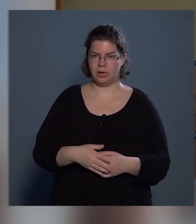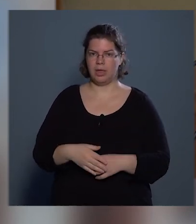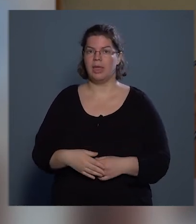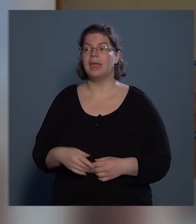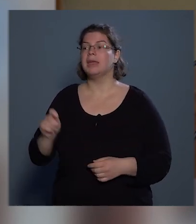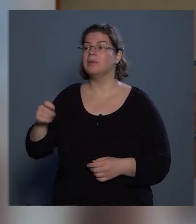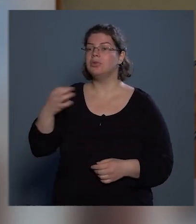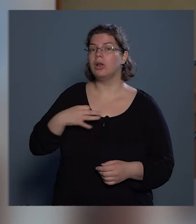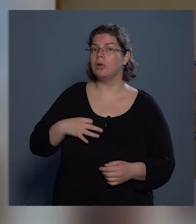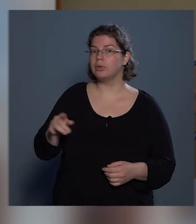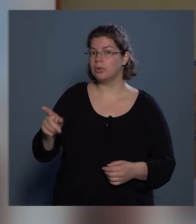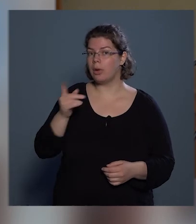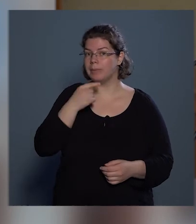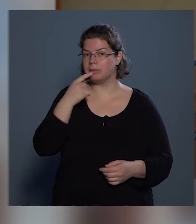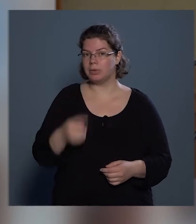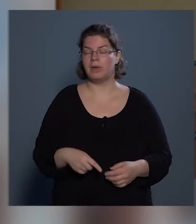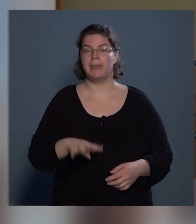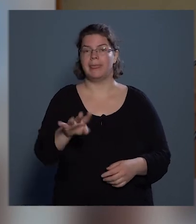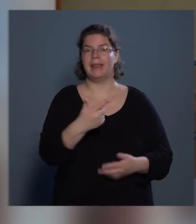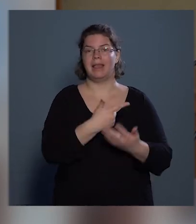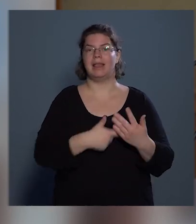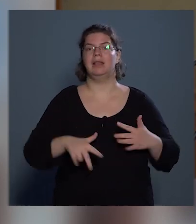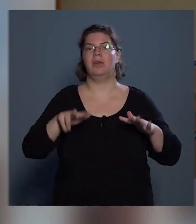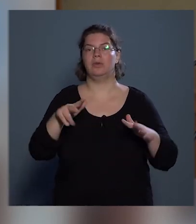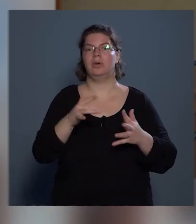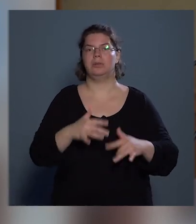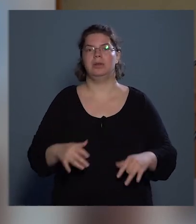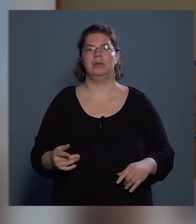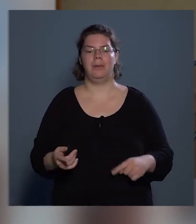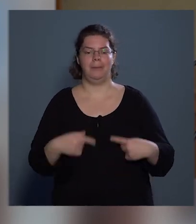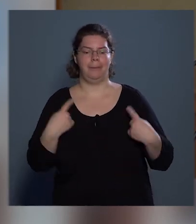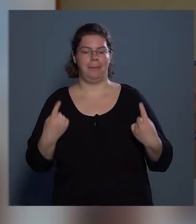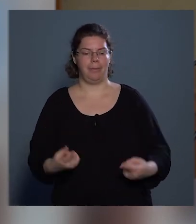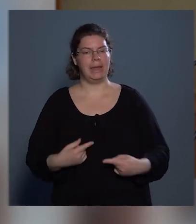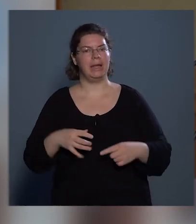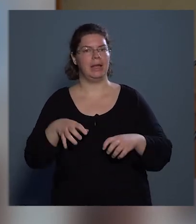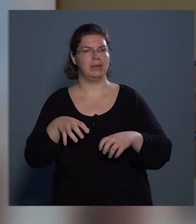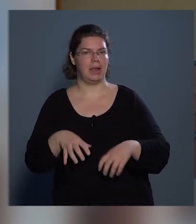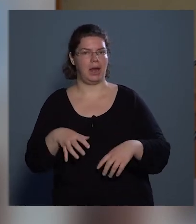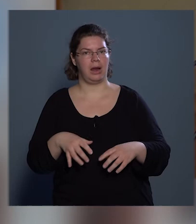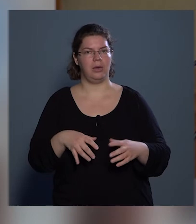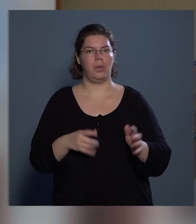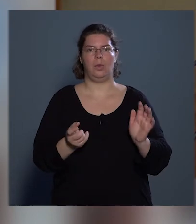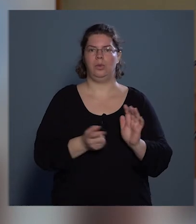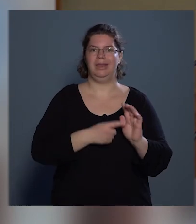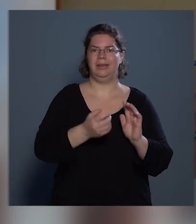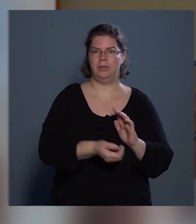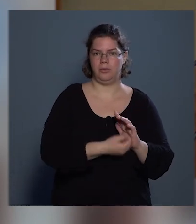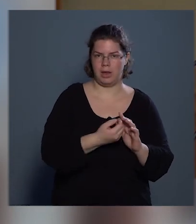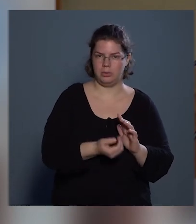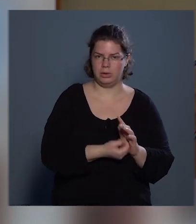Képviselőasszony, amit mondott, a 478 millió ugyanis a minket terhelő kötelező felújításokat,